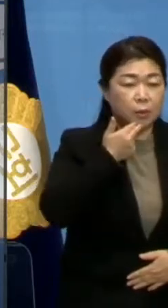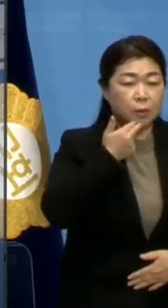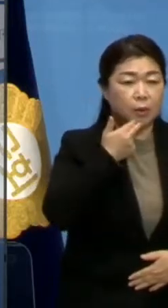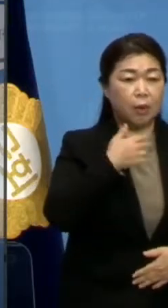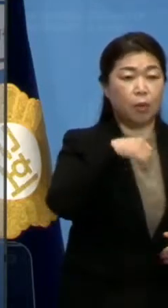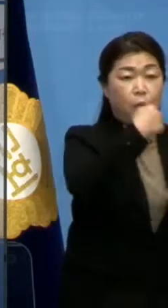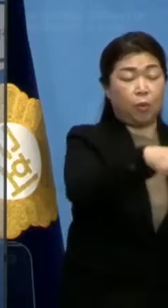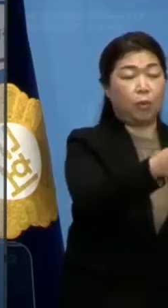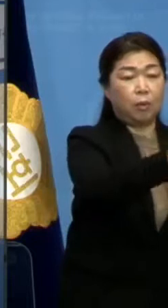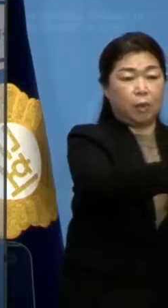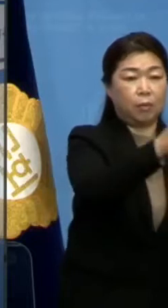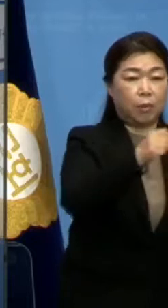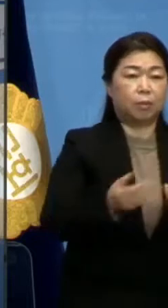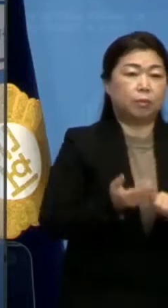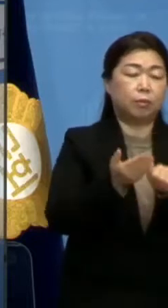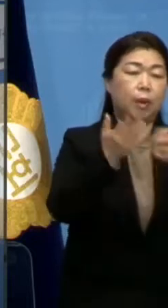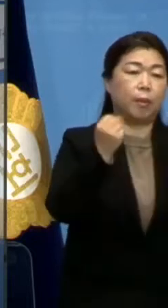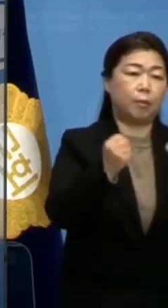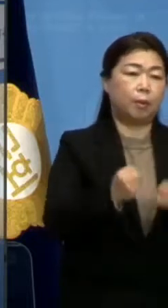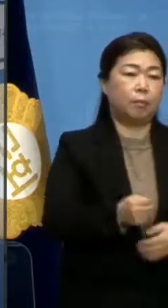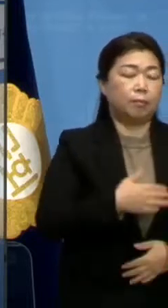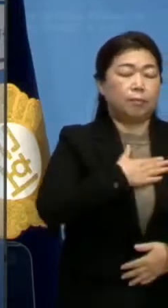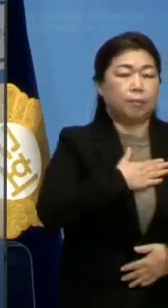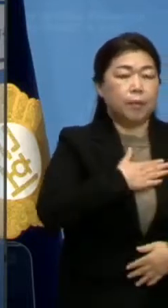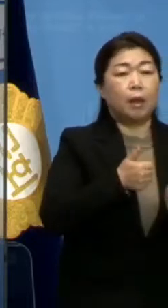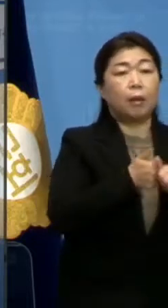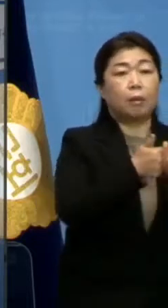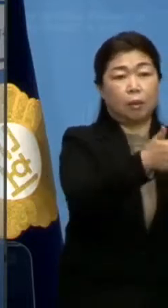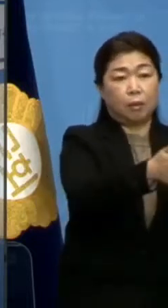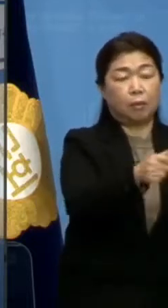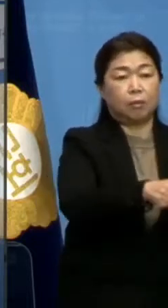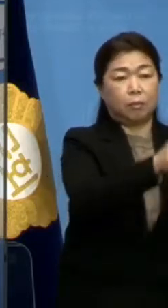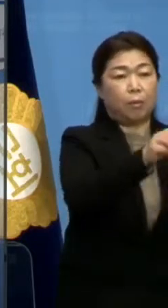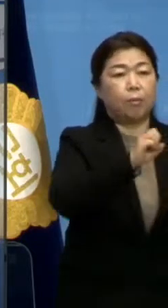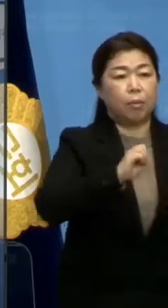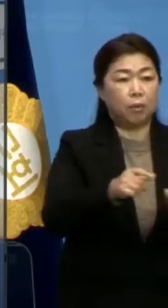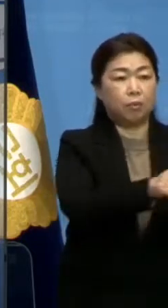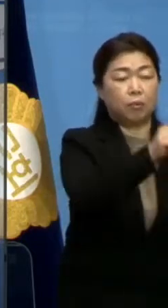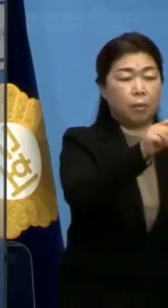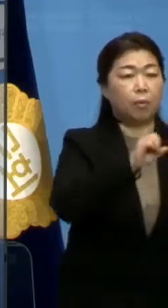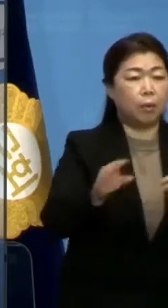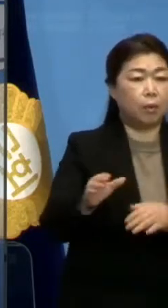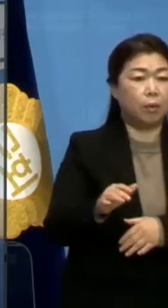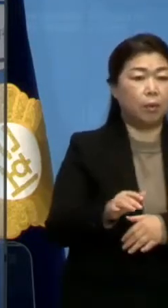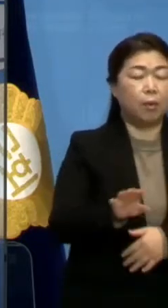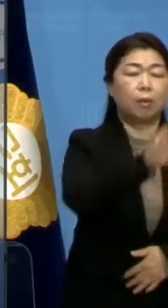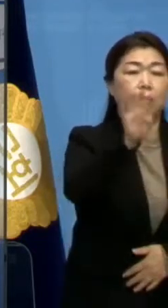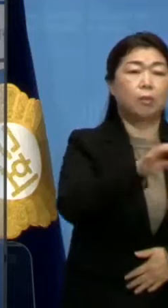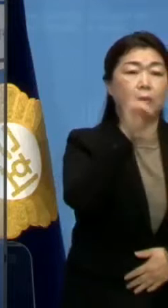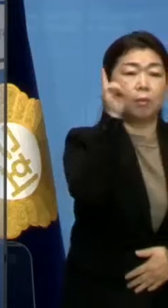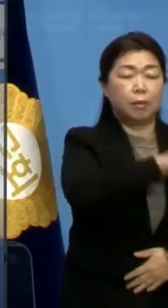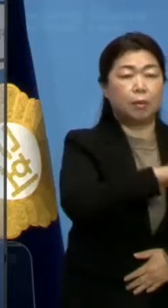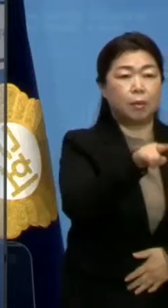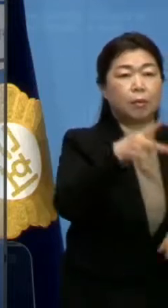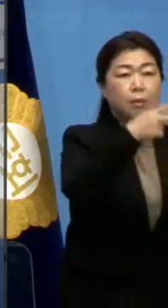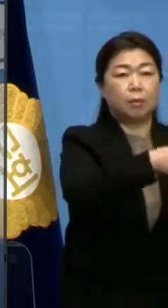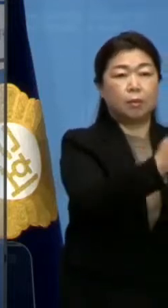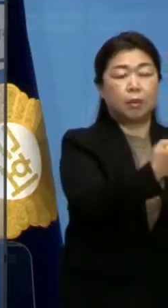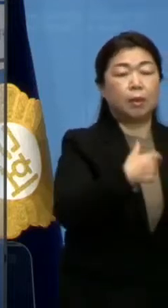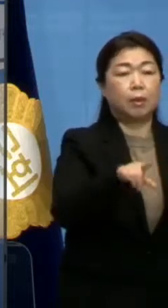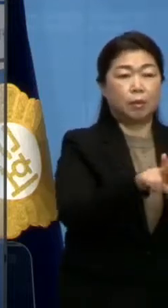경우도 많습니다 충동적인 입양과 유기에 악순환을 끊기 에 서울시도 록 서울형 유기동물 입양